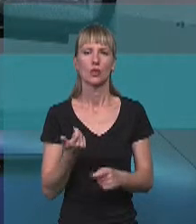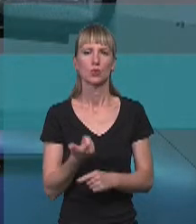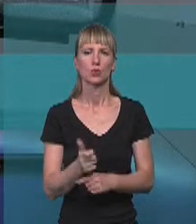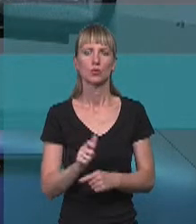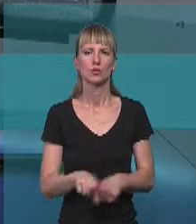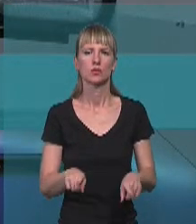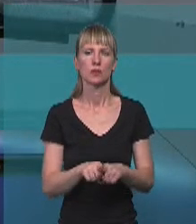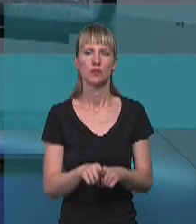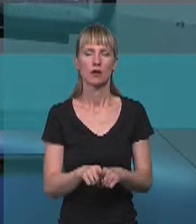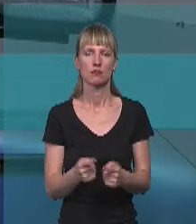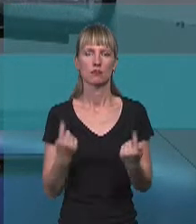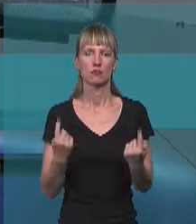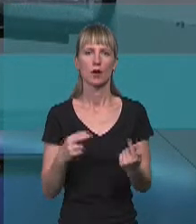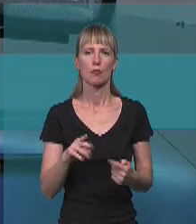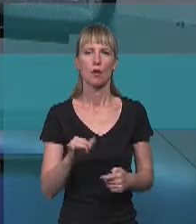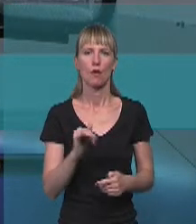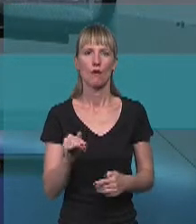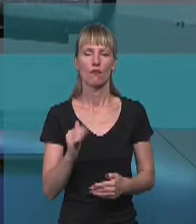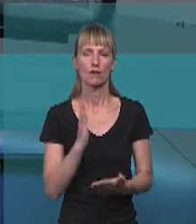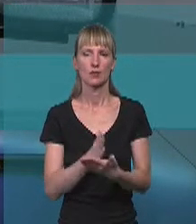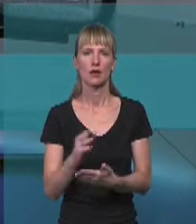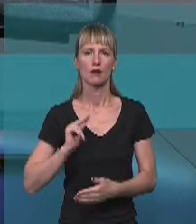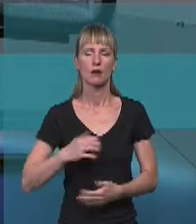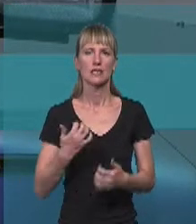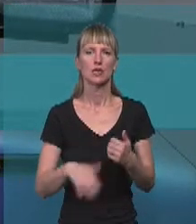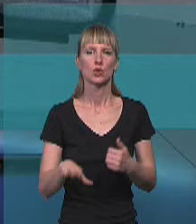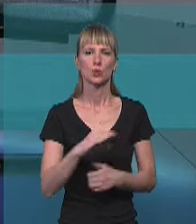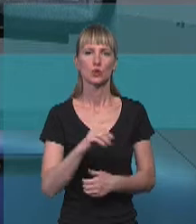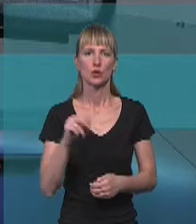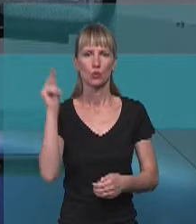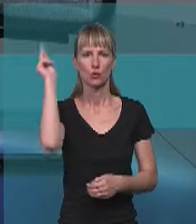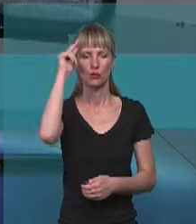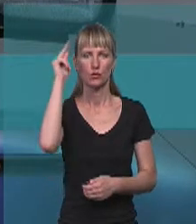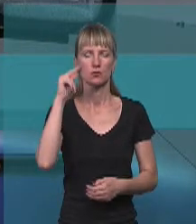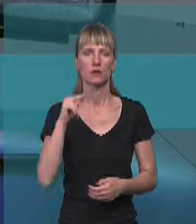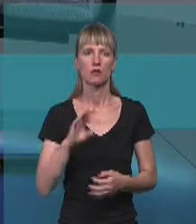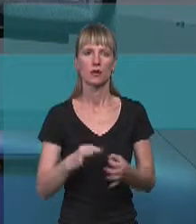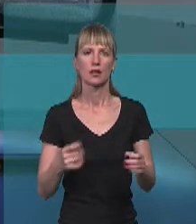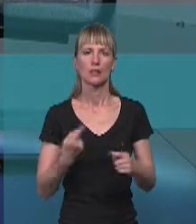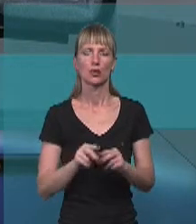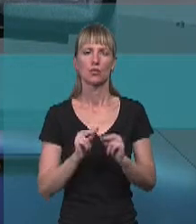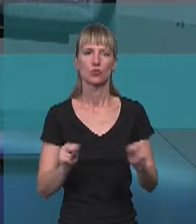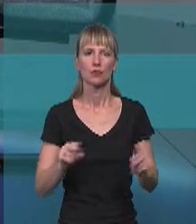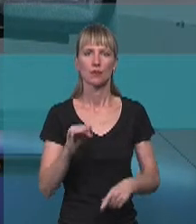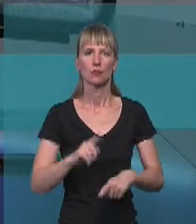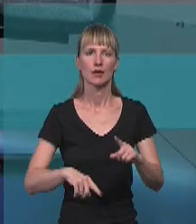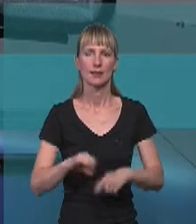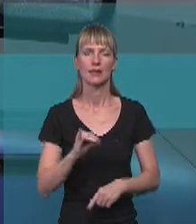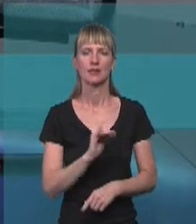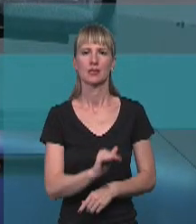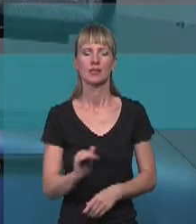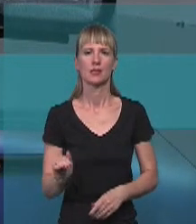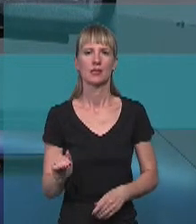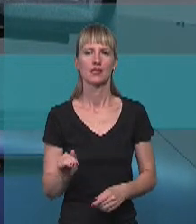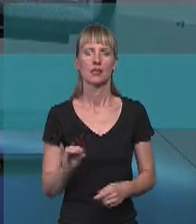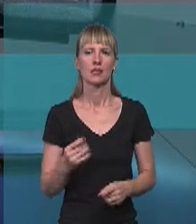така широкомасштабна профорієнтаційна робота серед усіх учасників навчального процесу. Це вчителі, це і батьки, це і діти. І